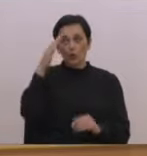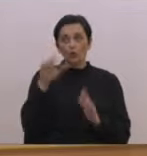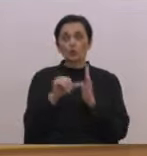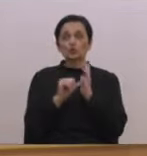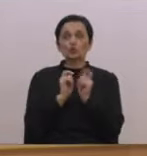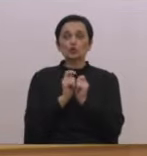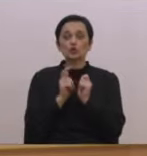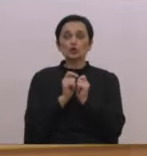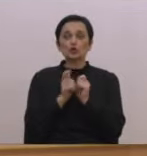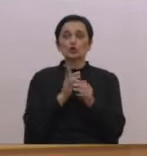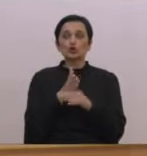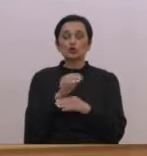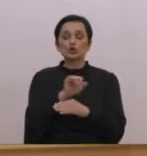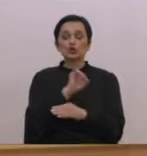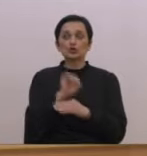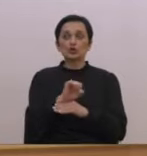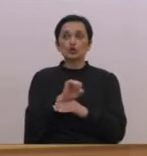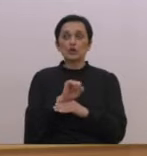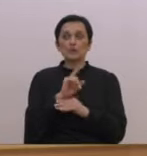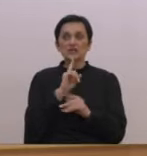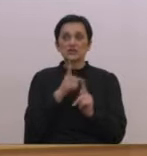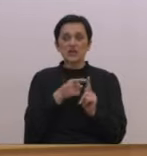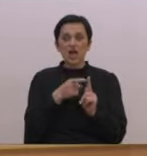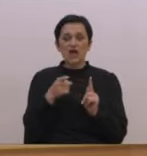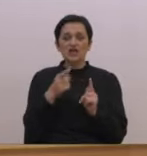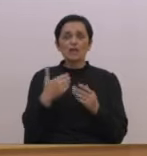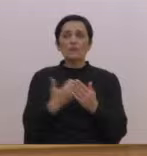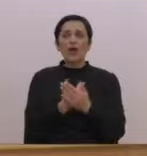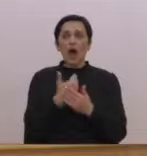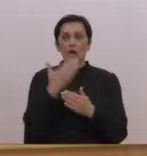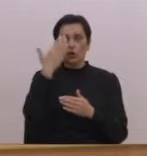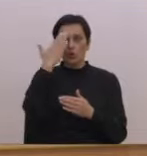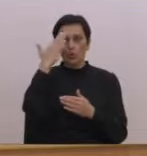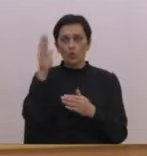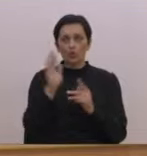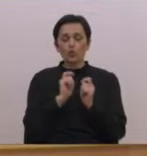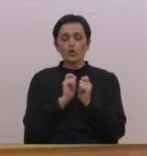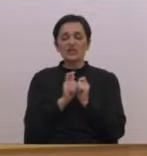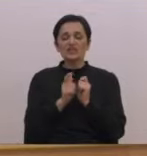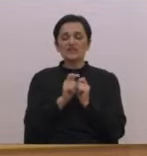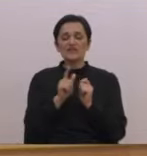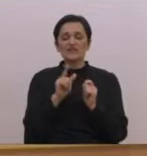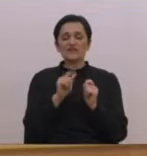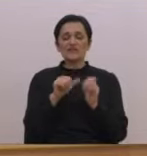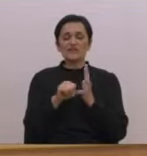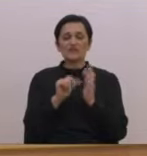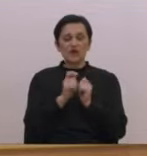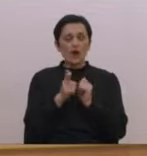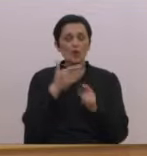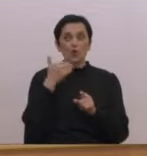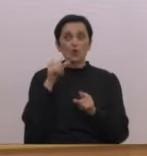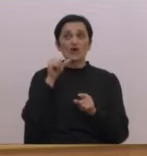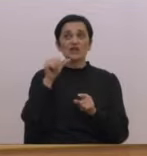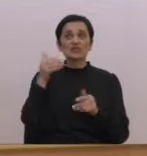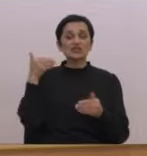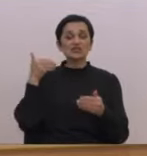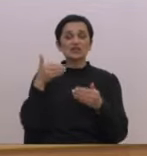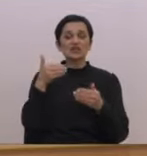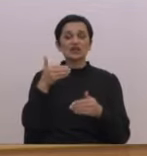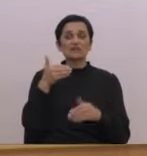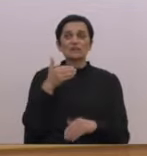ინვესტიციების შემოსვლის შეჩერების წელიწადი. არადარი ახალი უცხოური ინვესტიცია არ შემოსულა. ჯერთი წინაწელთა შედარებით